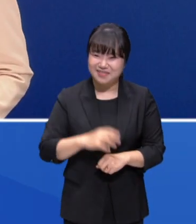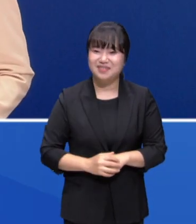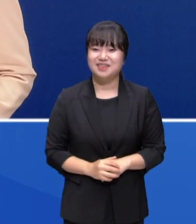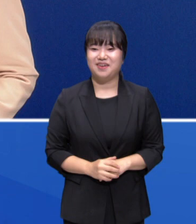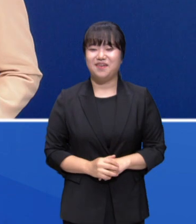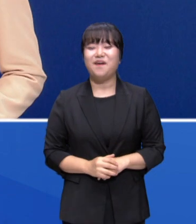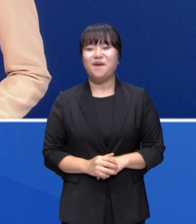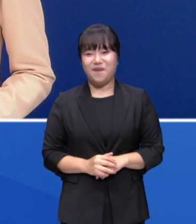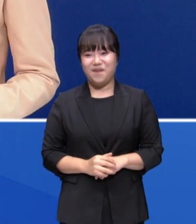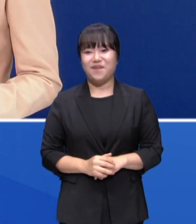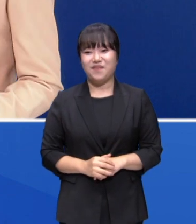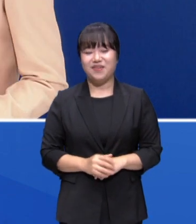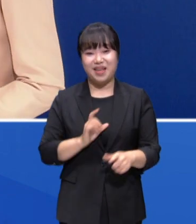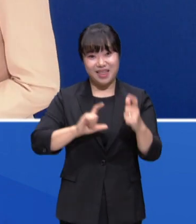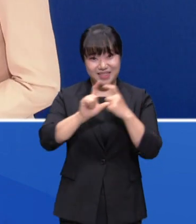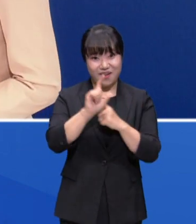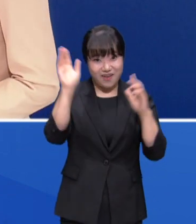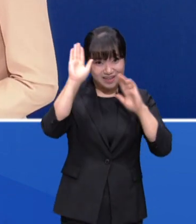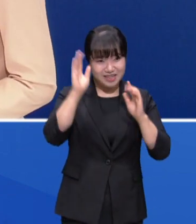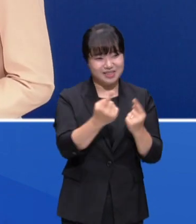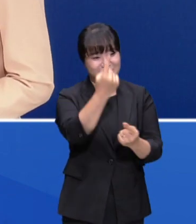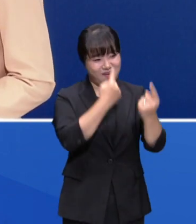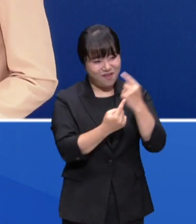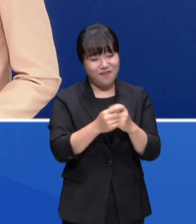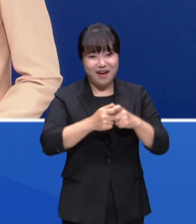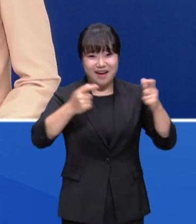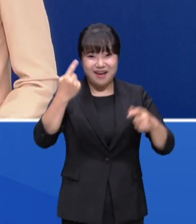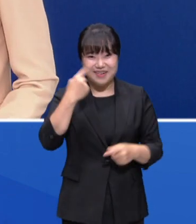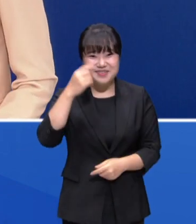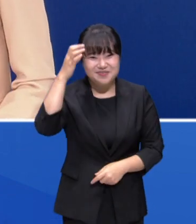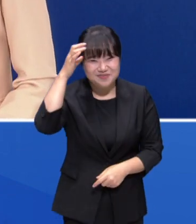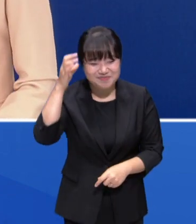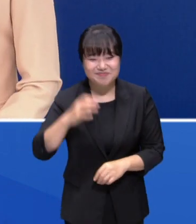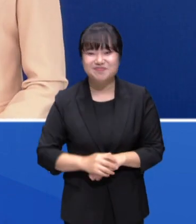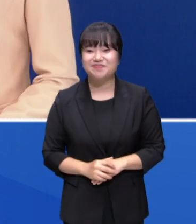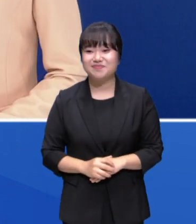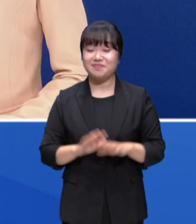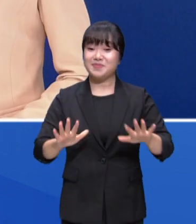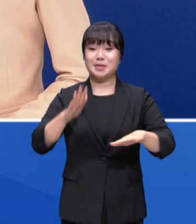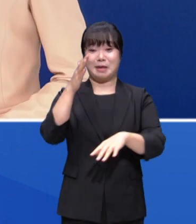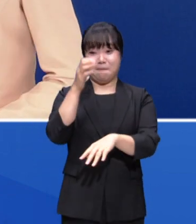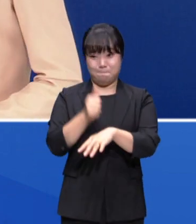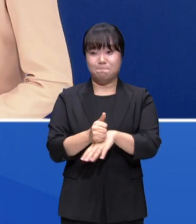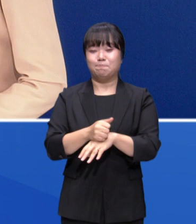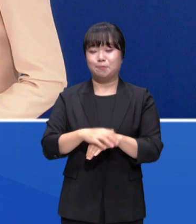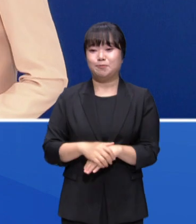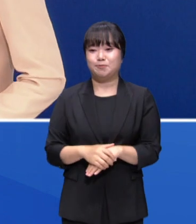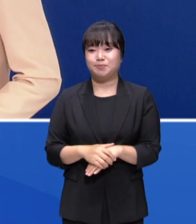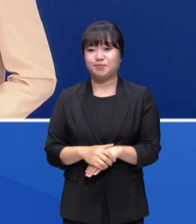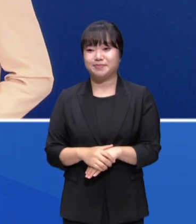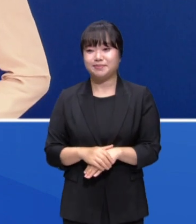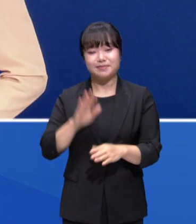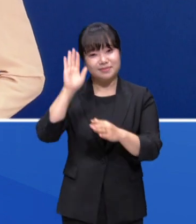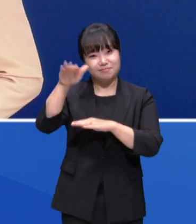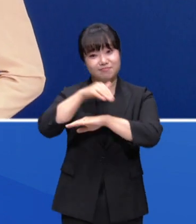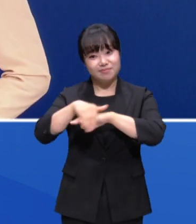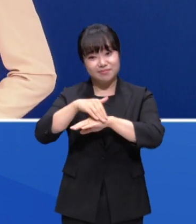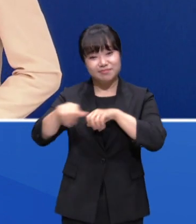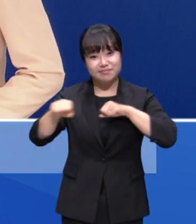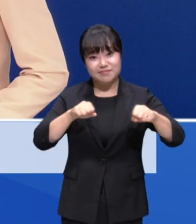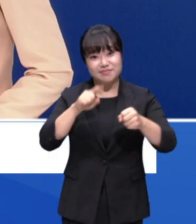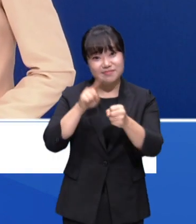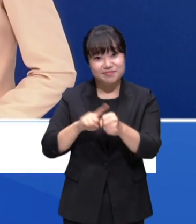이제 네. 진행을 해주셨으니까 아마 더 많은 학생들이 이용할 수 있기를 바라봅니다. 네, 끝으로 서울 북부 보훈지청의 앞으로 활동 계획도